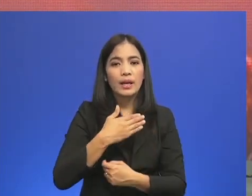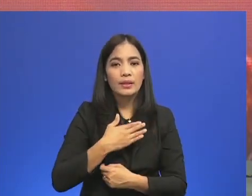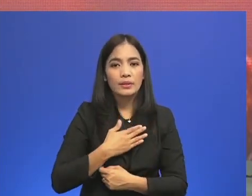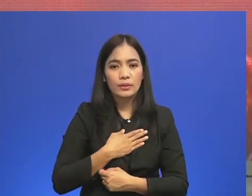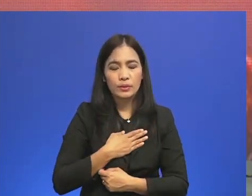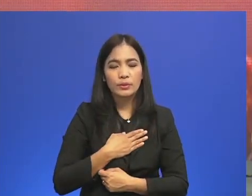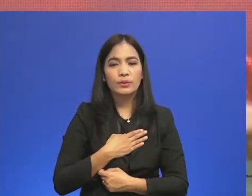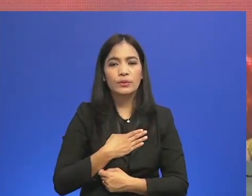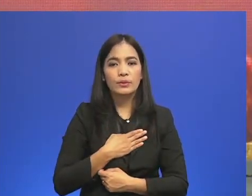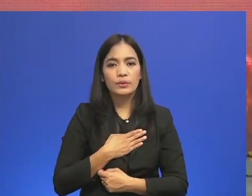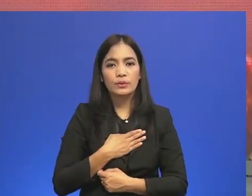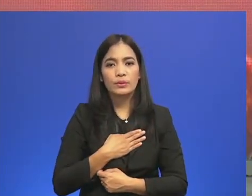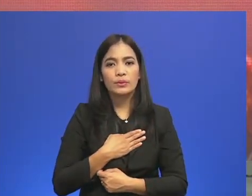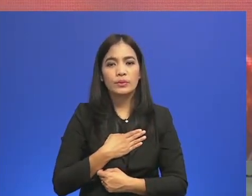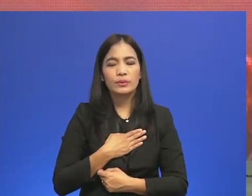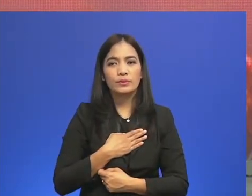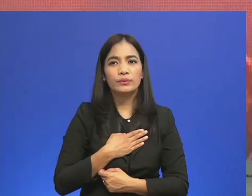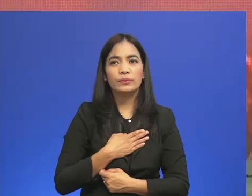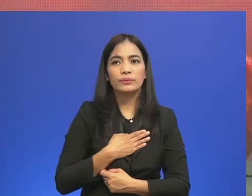perlindunganku.